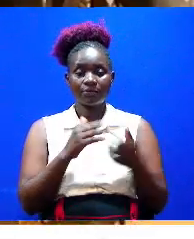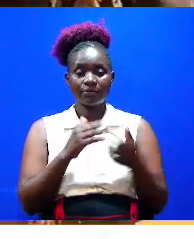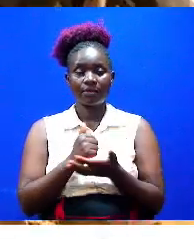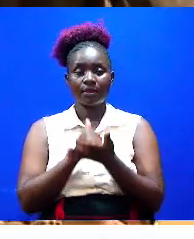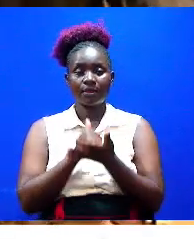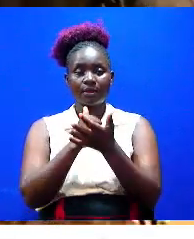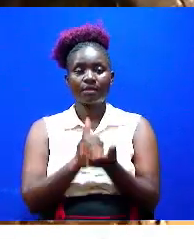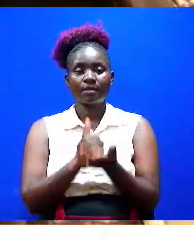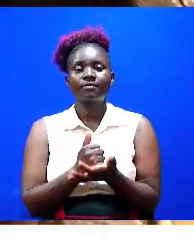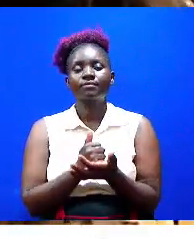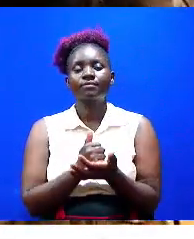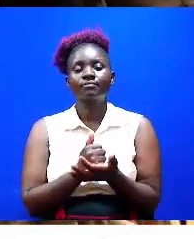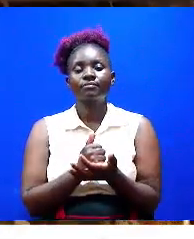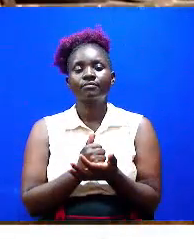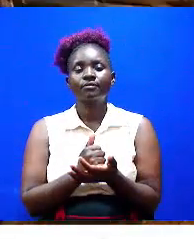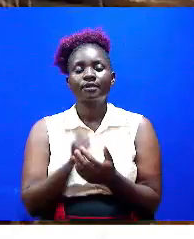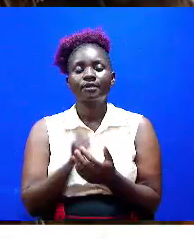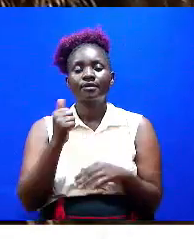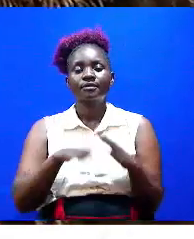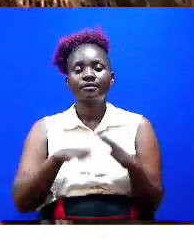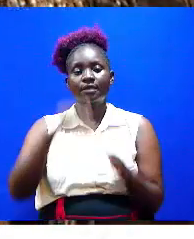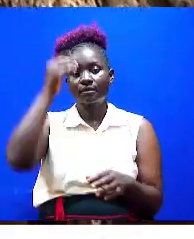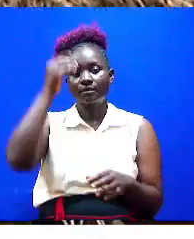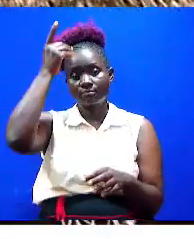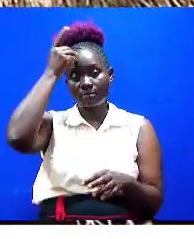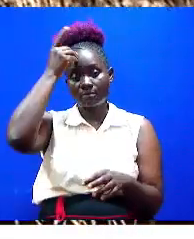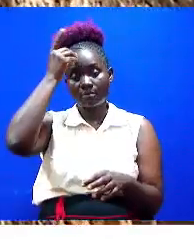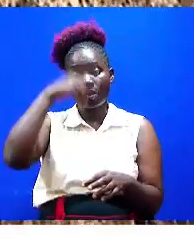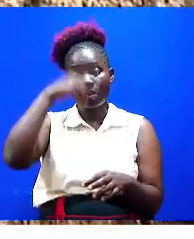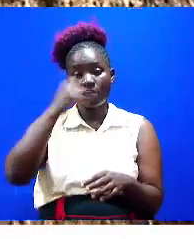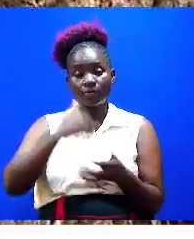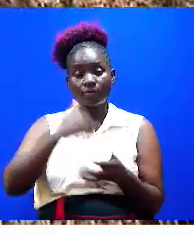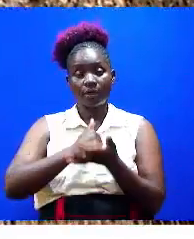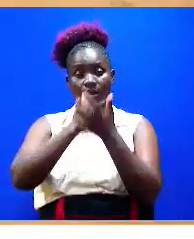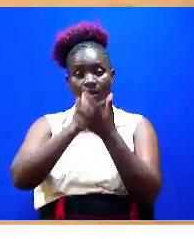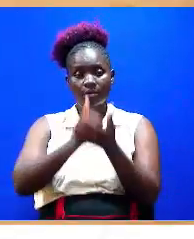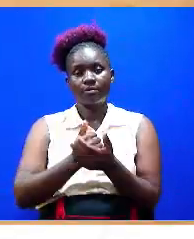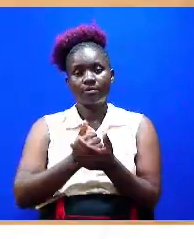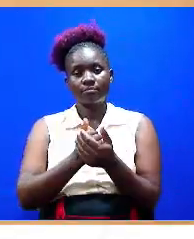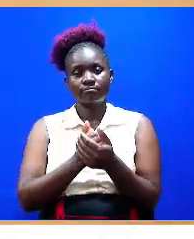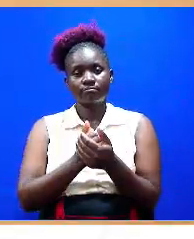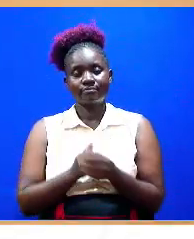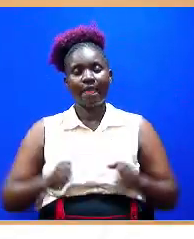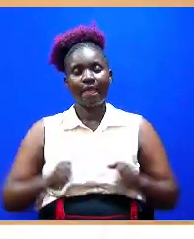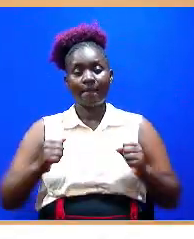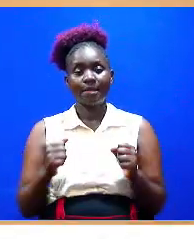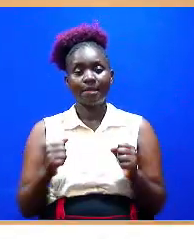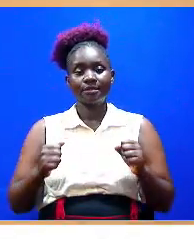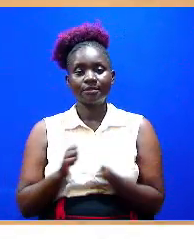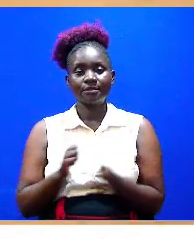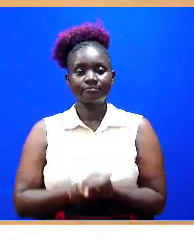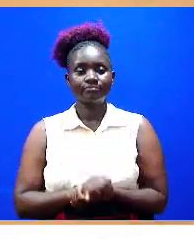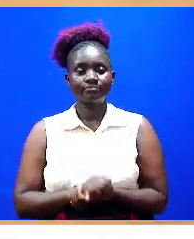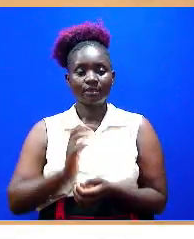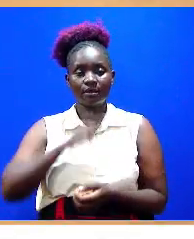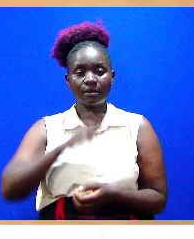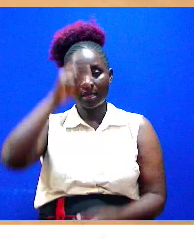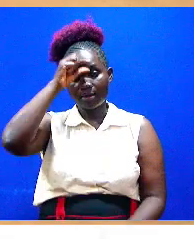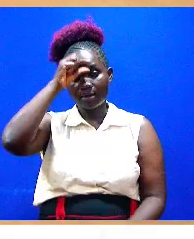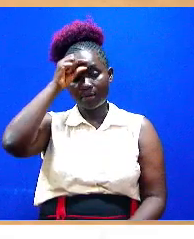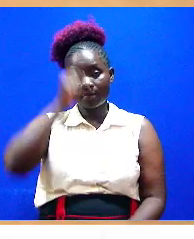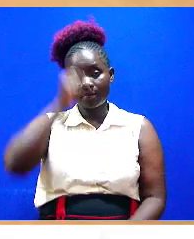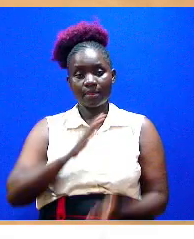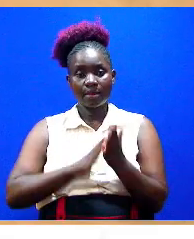bara sebinyori binge abo barakonye yamateka kwanyorira omusasoko serika jindi te kombanga